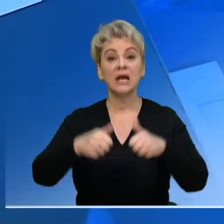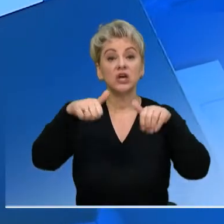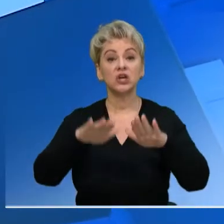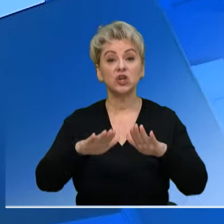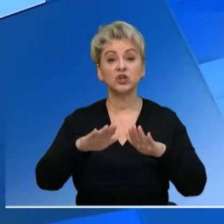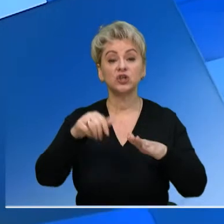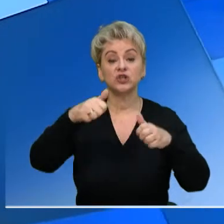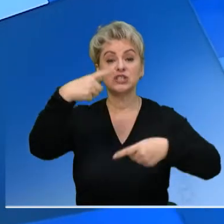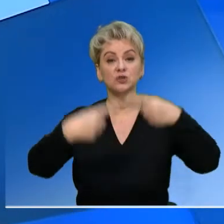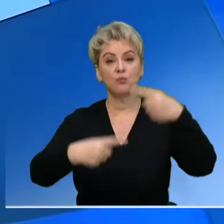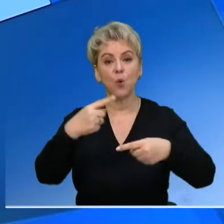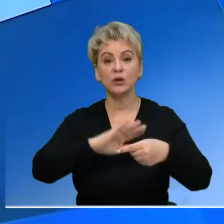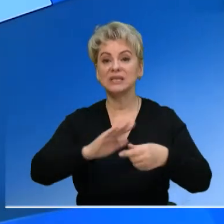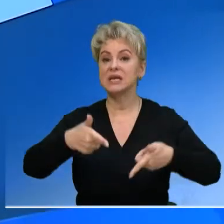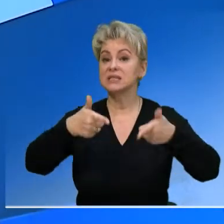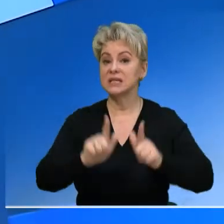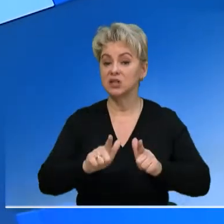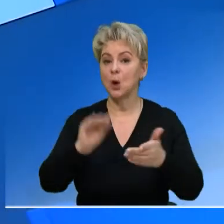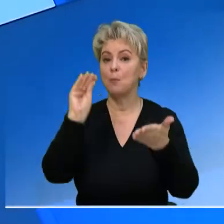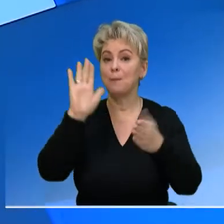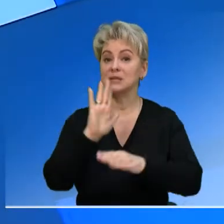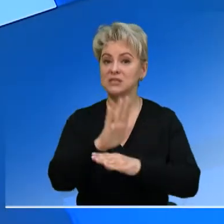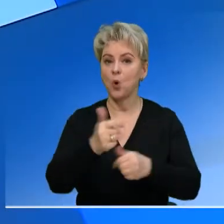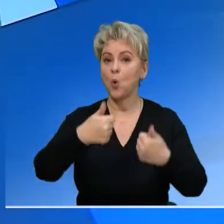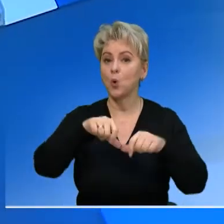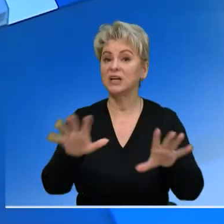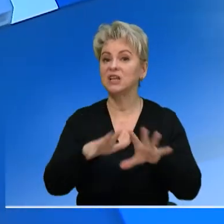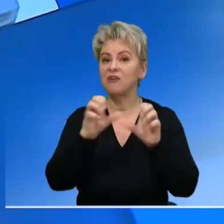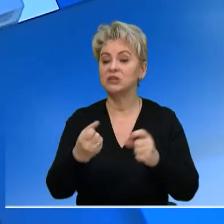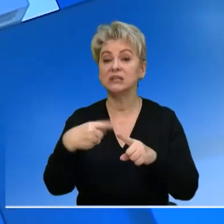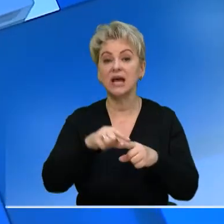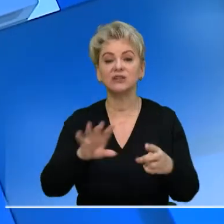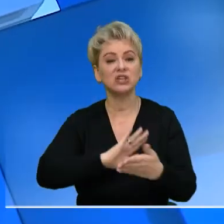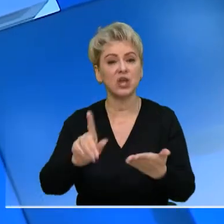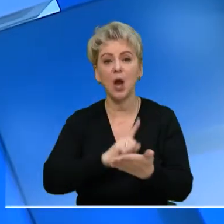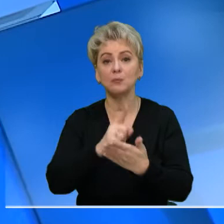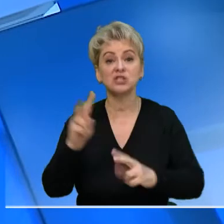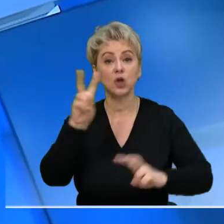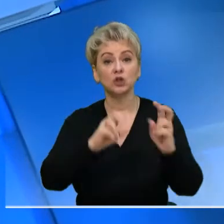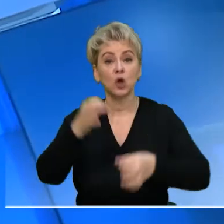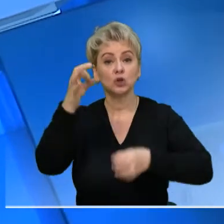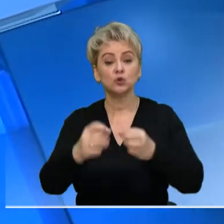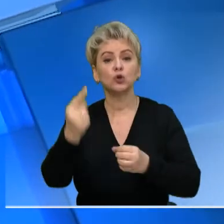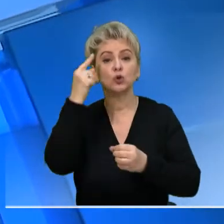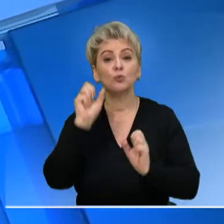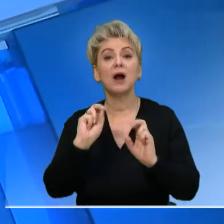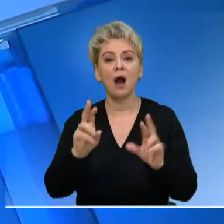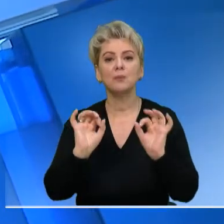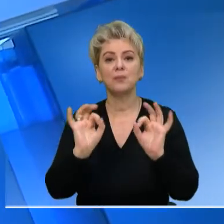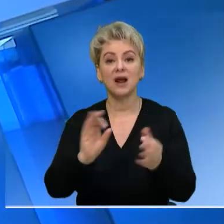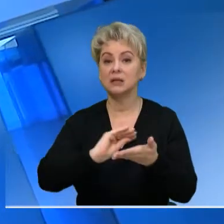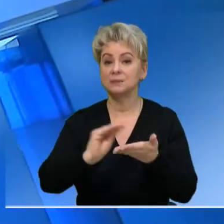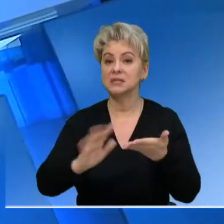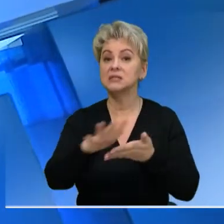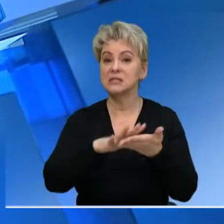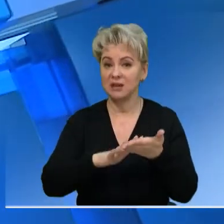Решить имущественный спор или не согласиться с постановлением органа власти. Для этого не обязательно искать суд и ломать голову, как правильно